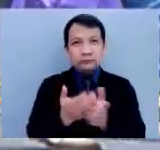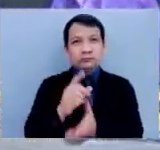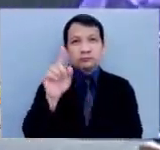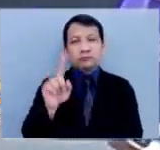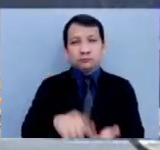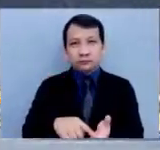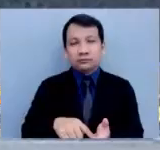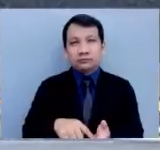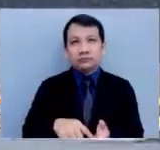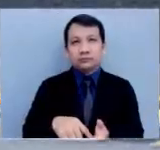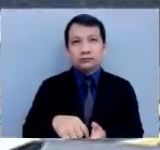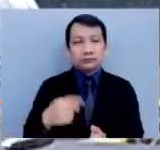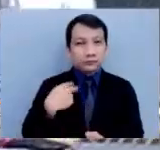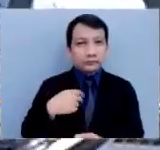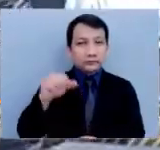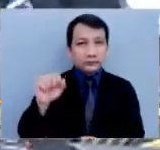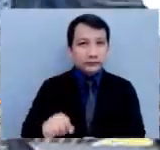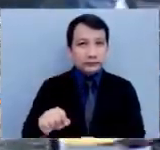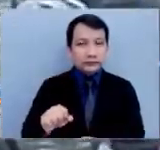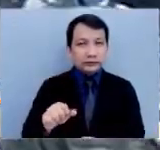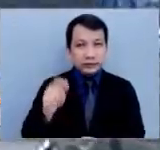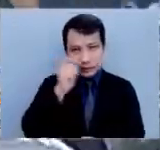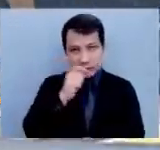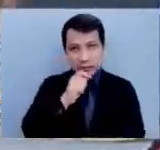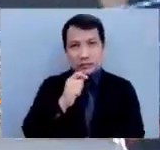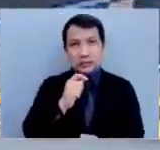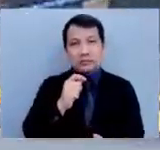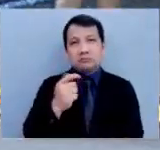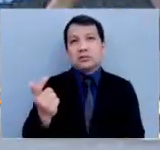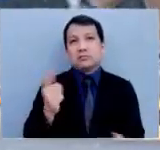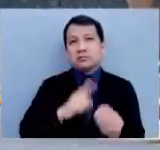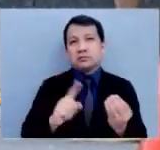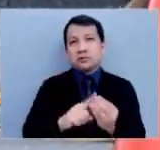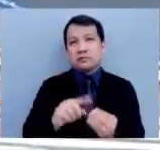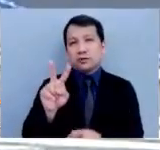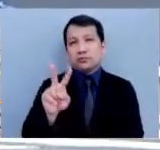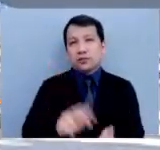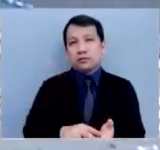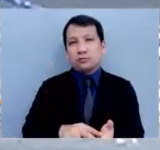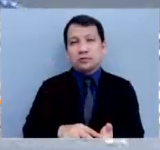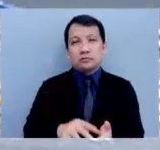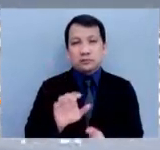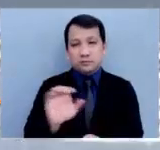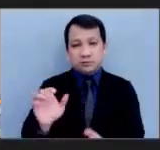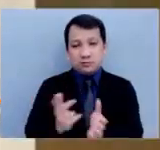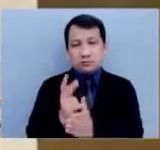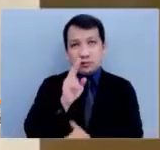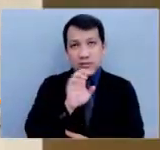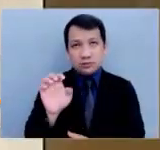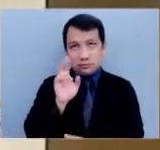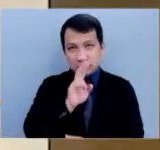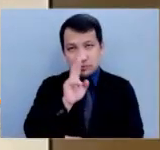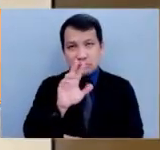1,300 pasahero naman ang naiipit ngayon sa mga pantalan sa Southern Tagalog, habang may mahigit 2,000 ring stranded sa mga pantalan sa Eastern Visayas. Ilan